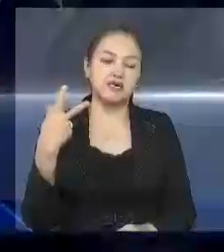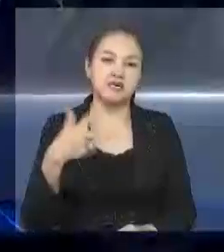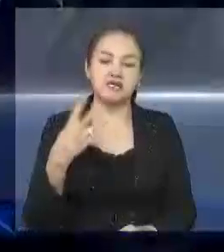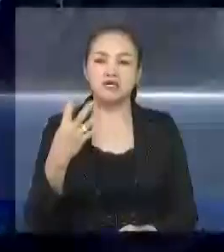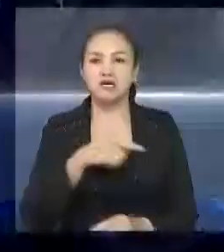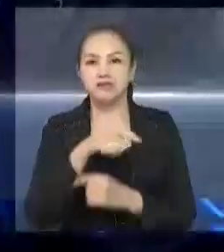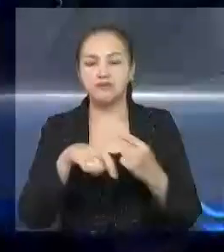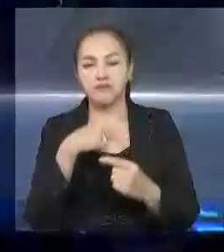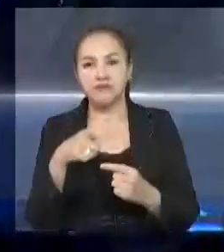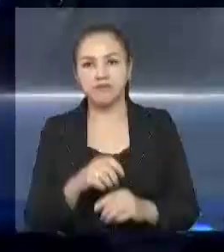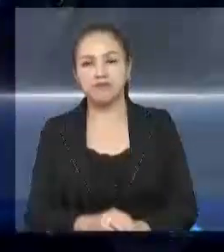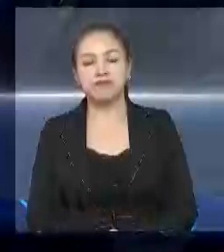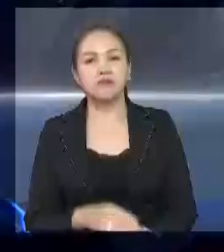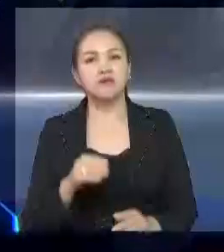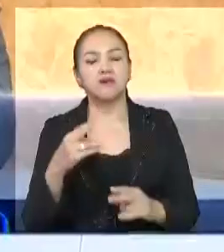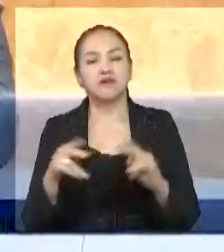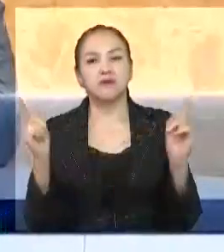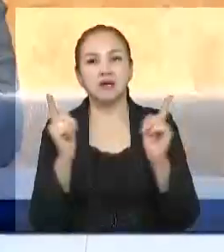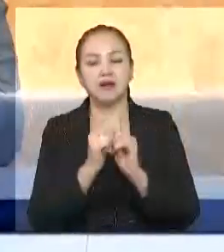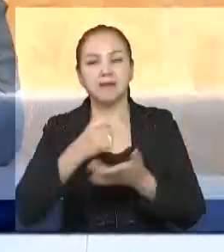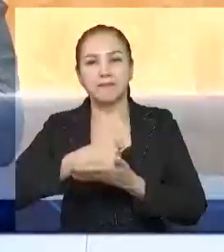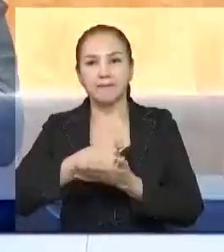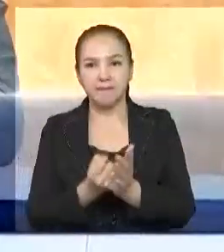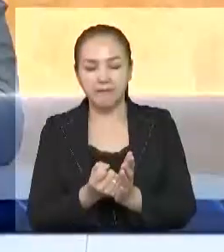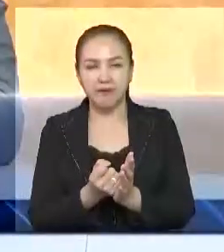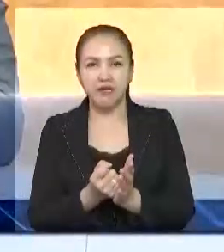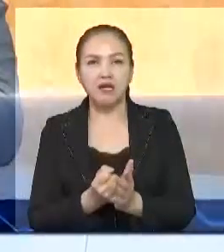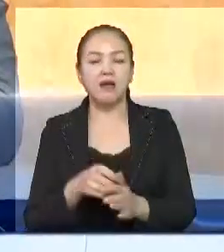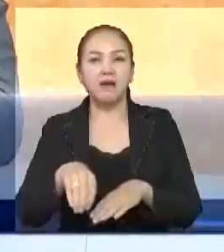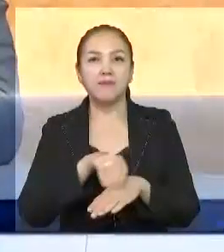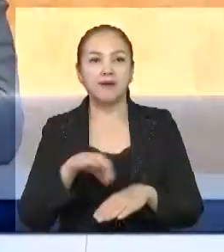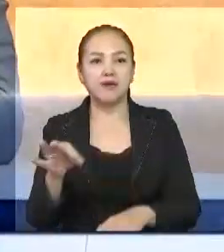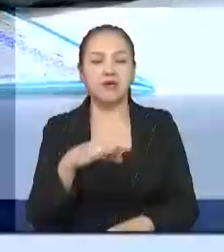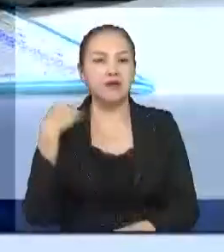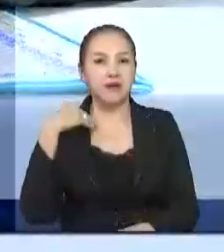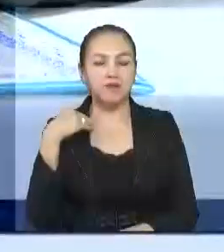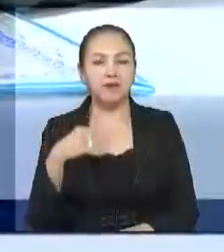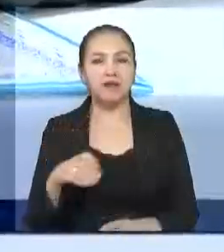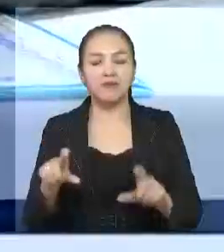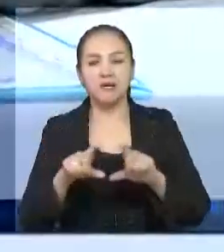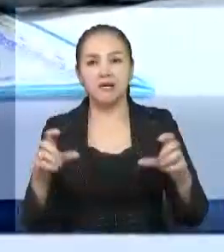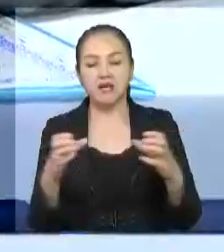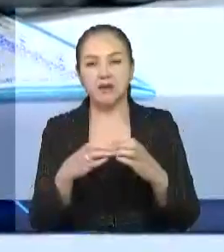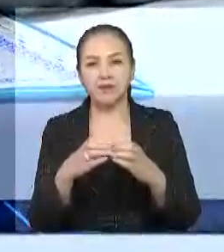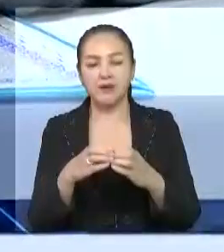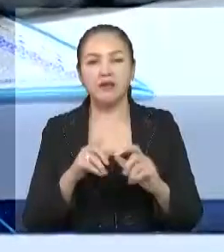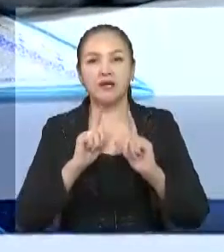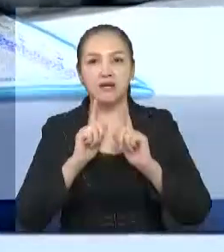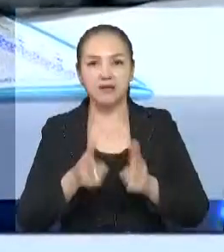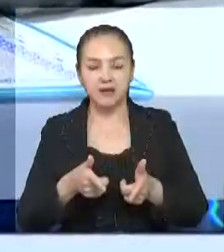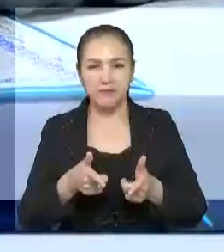334 бизнес-инициативы. В завершение встречи был подписан меморандум между акиматом области и Актюбинской медной компанией. Производство